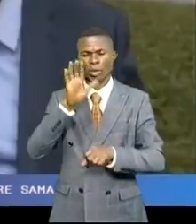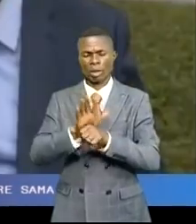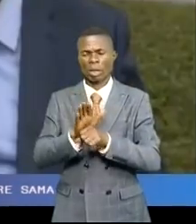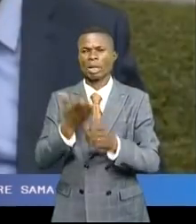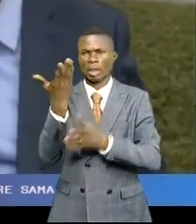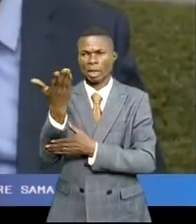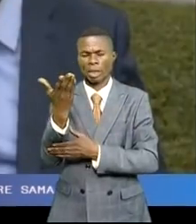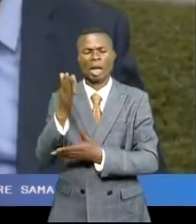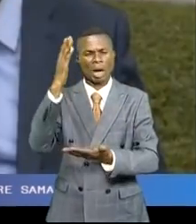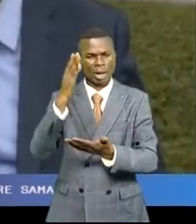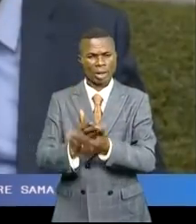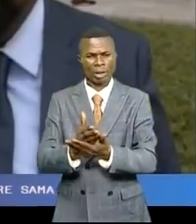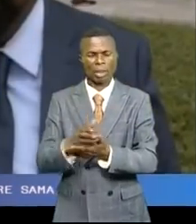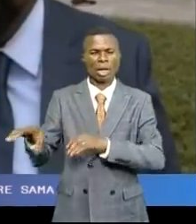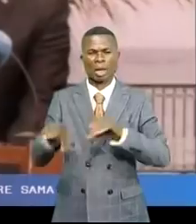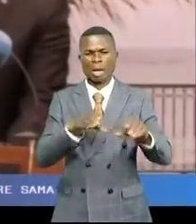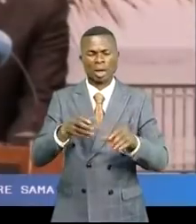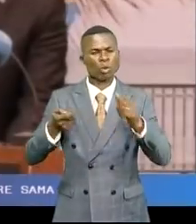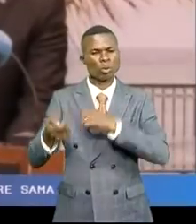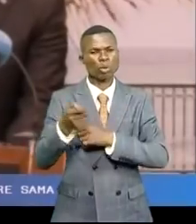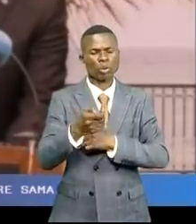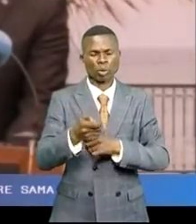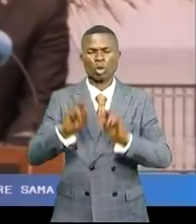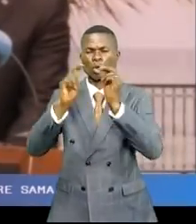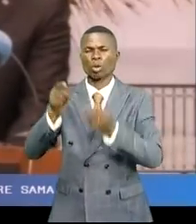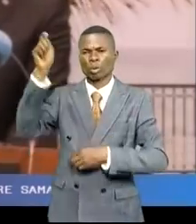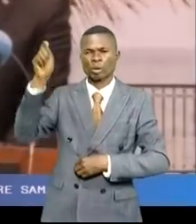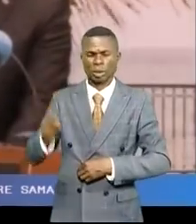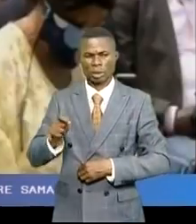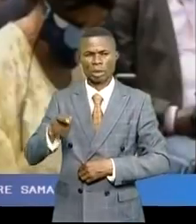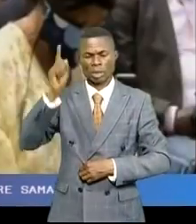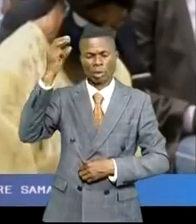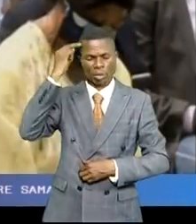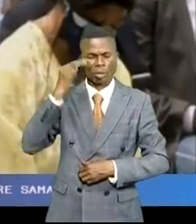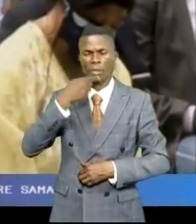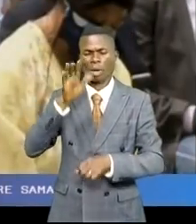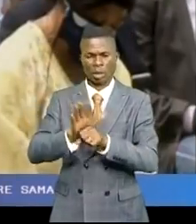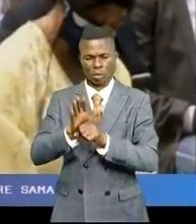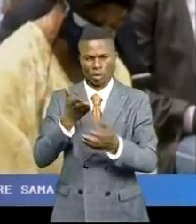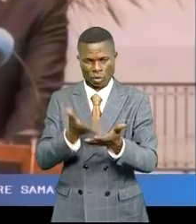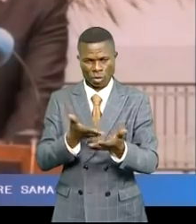nécessité de mettre fin aux activités meurtrières des groupes armés, a insisté les chefs de l'exécutif national.